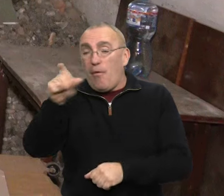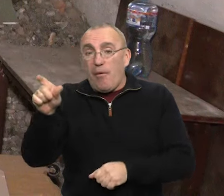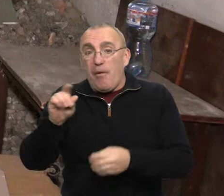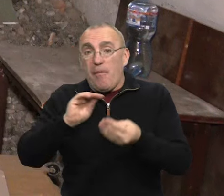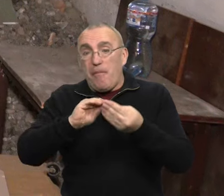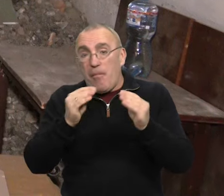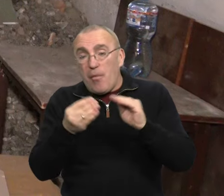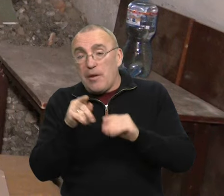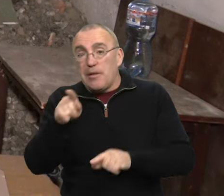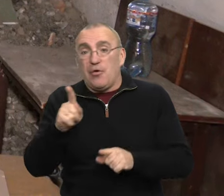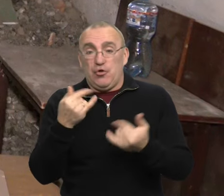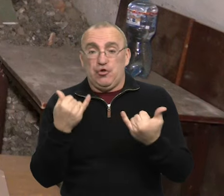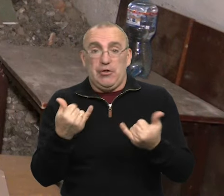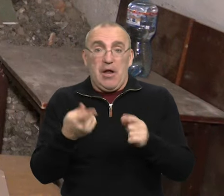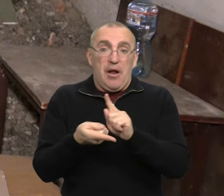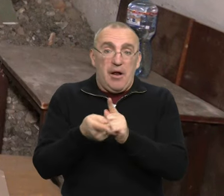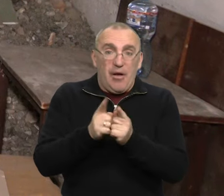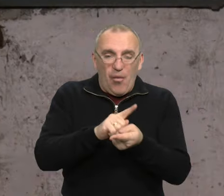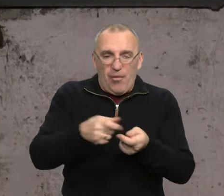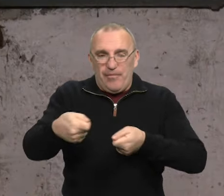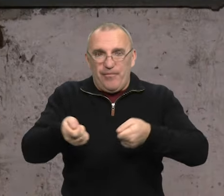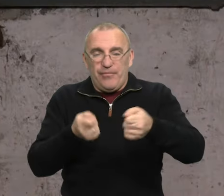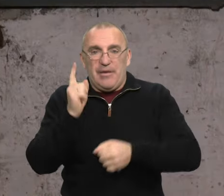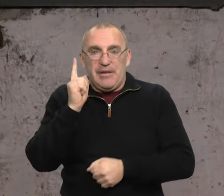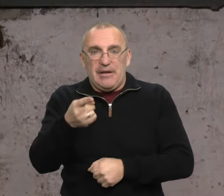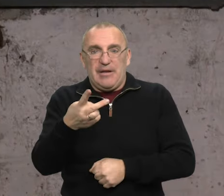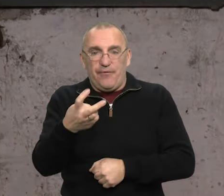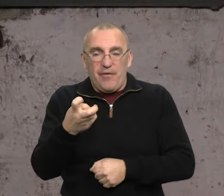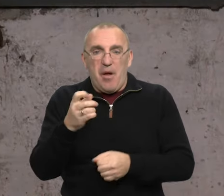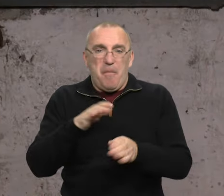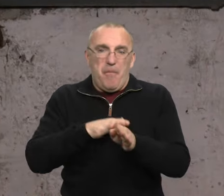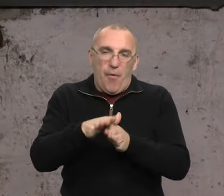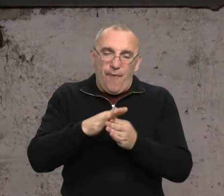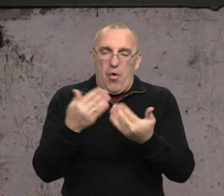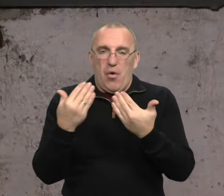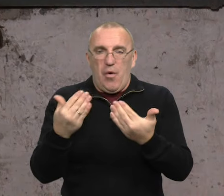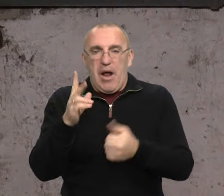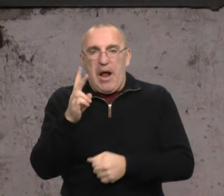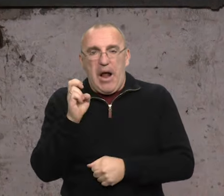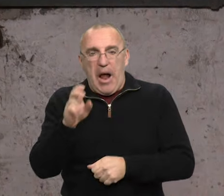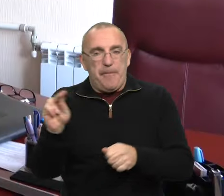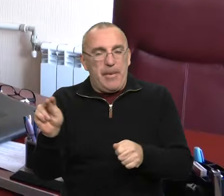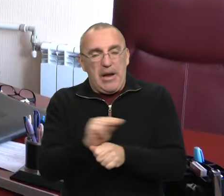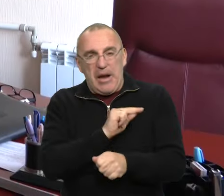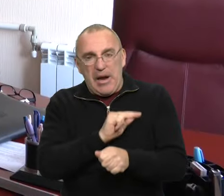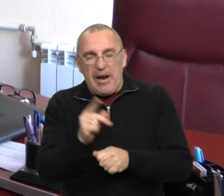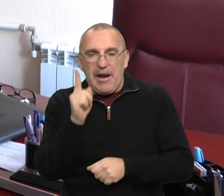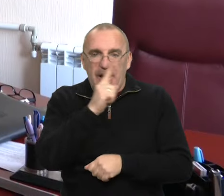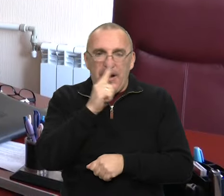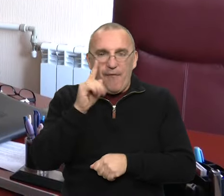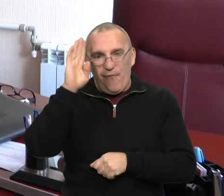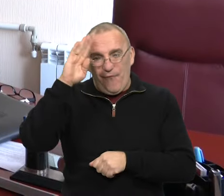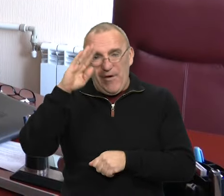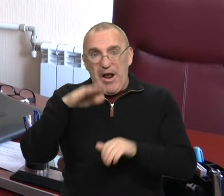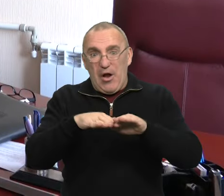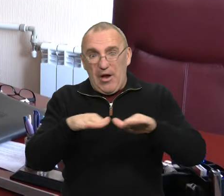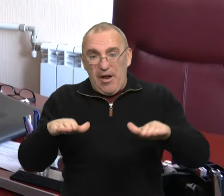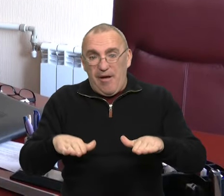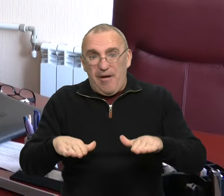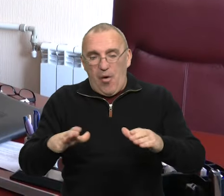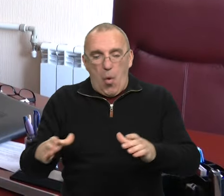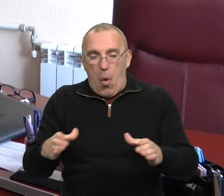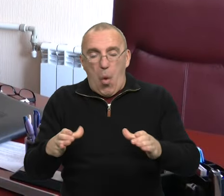проблеми ще із-за того що зараз міняється колектор 1200 проводиться його капітальний ремонт невеличкий рівень води в